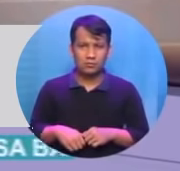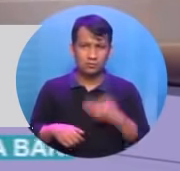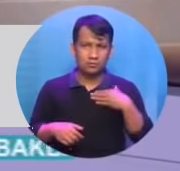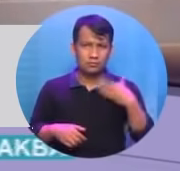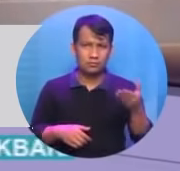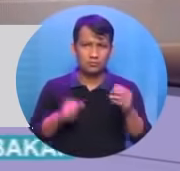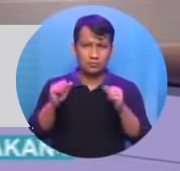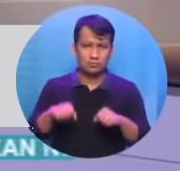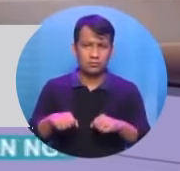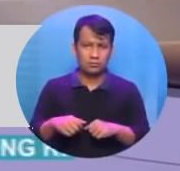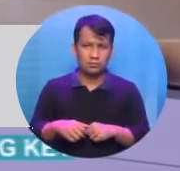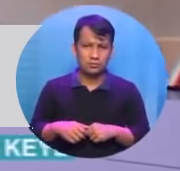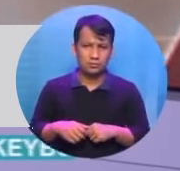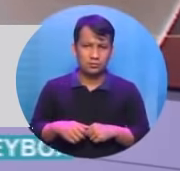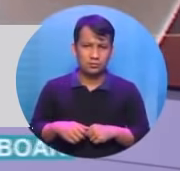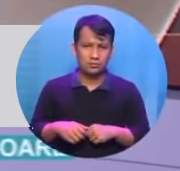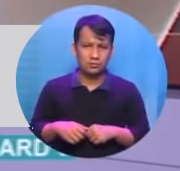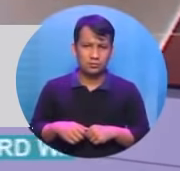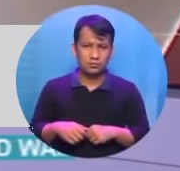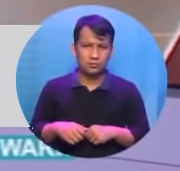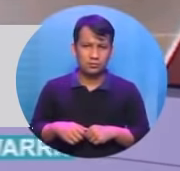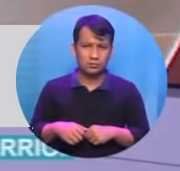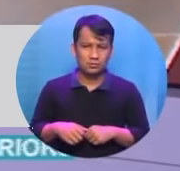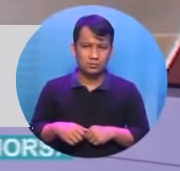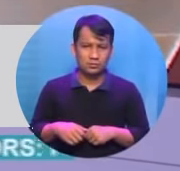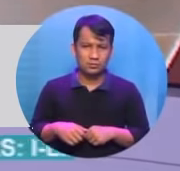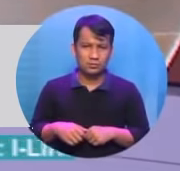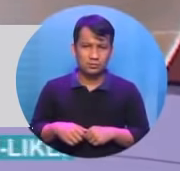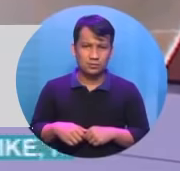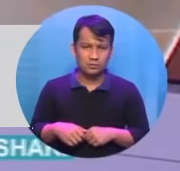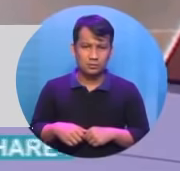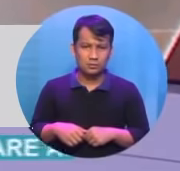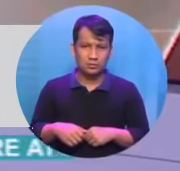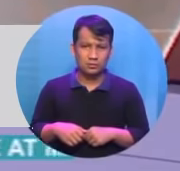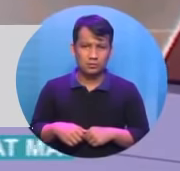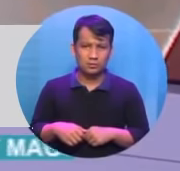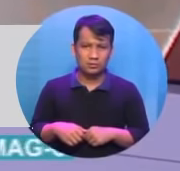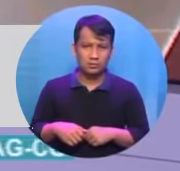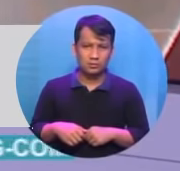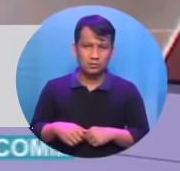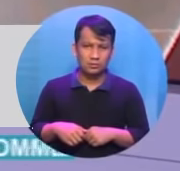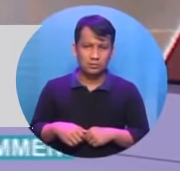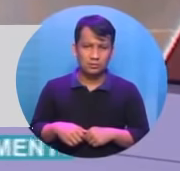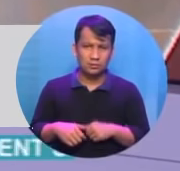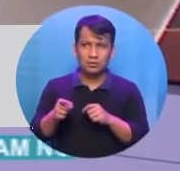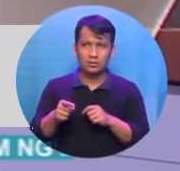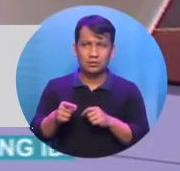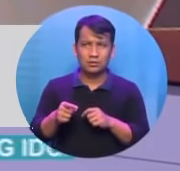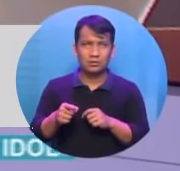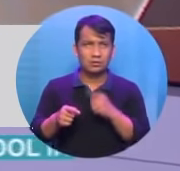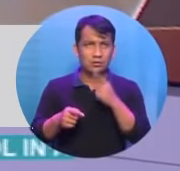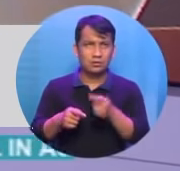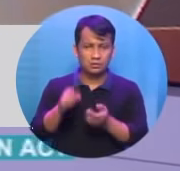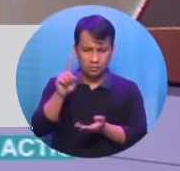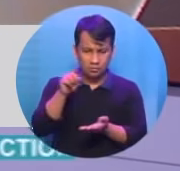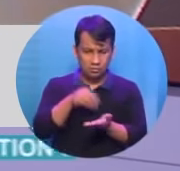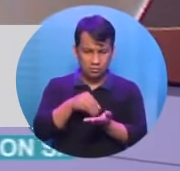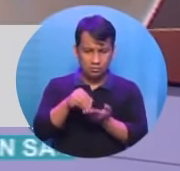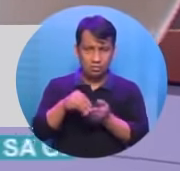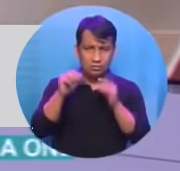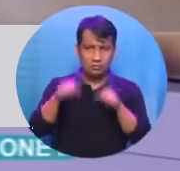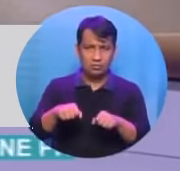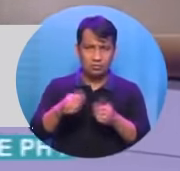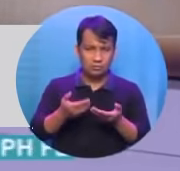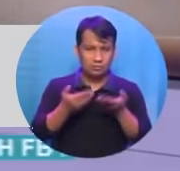Willing. Yan ang gusto pero ko sa'yo. Pero yung amount na 1 million, sir, hindi po na 1 million kaya, sir. Kasi hindi. Utang din po yung sasakyan. Kung 1 million, sir, pwede naman